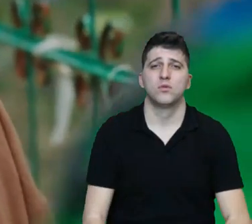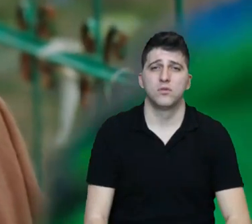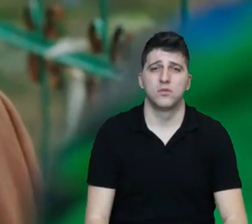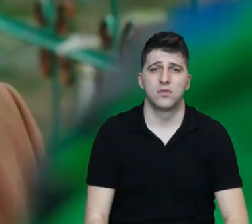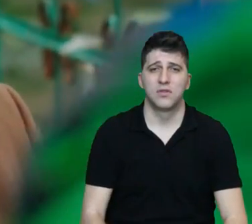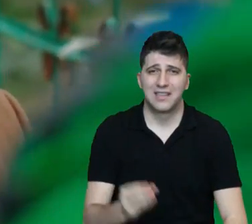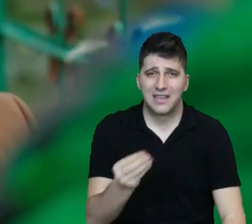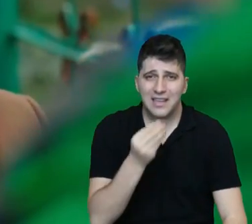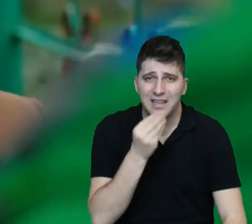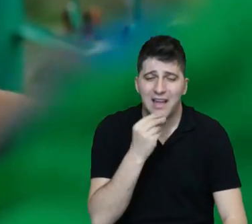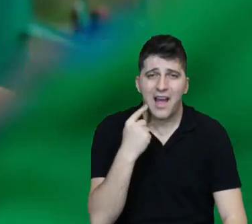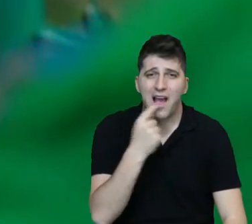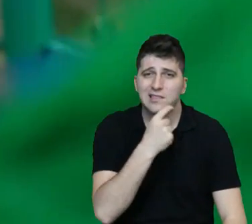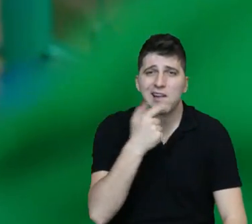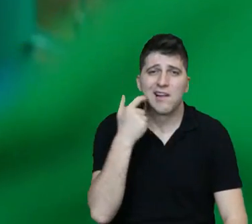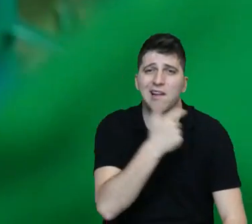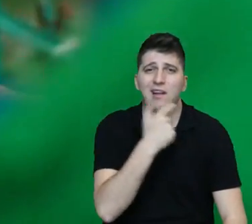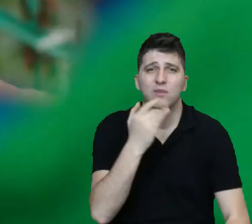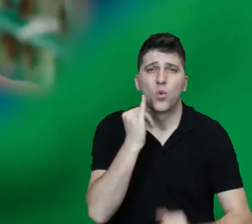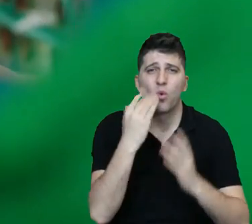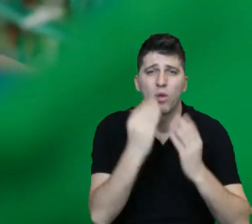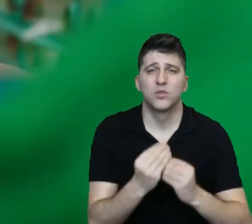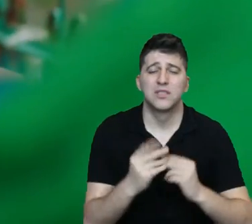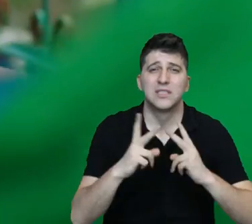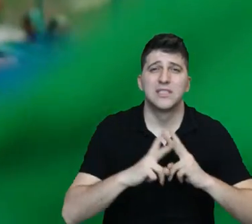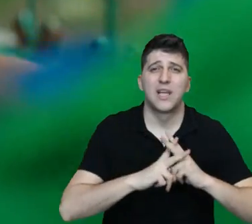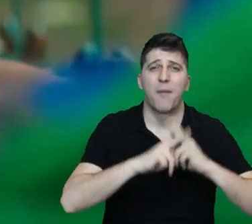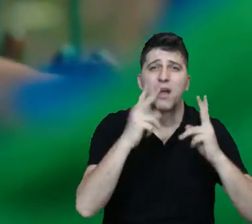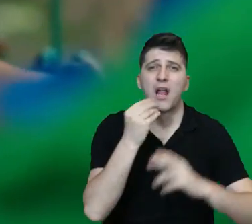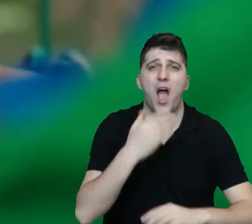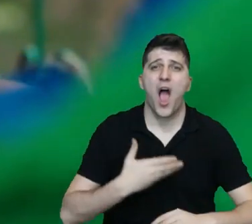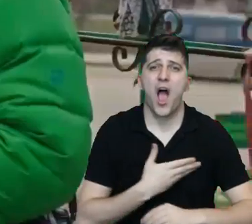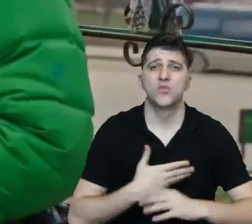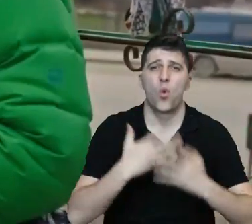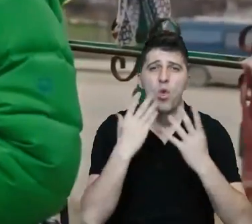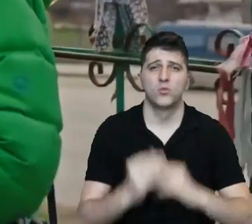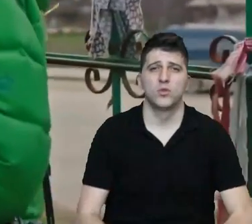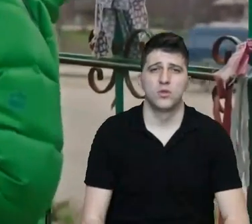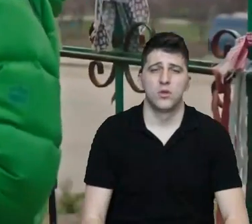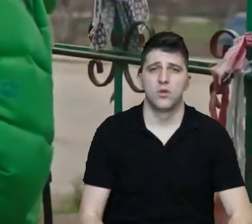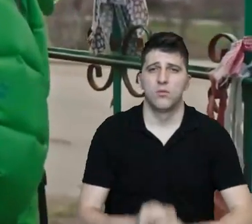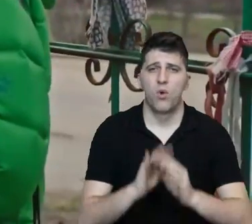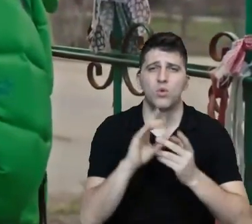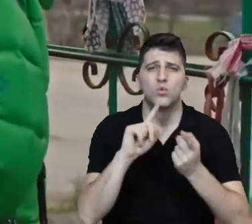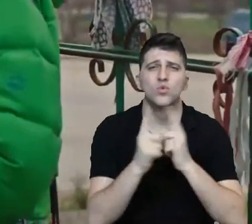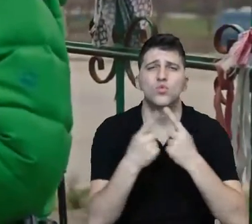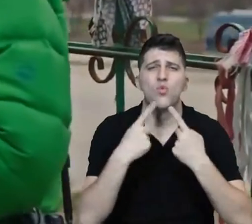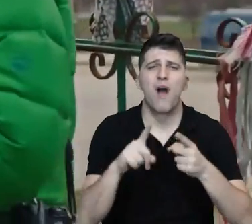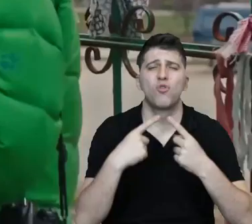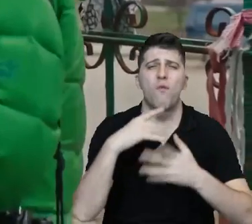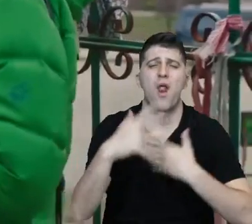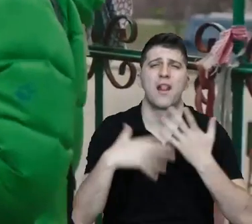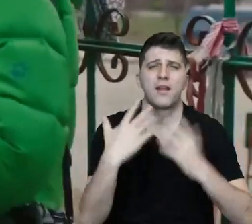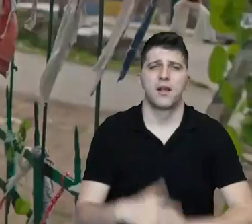Lokma yerken ağzı başka yere gidiyormuş da sabaha kadar aç kalıyormuş. Böyle türlü tevir